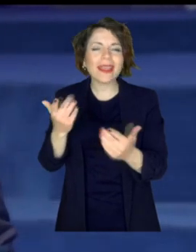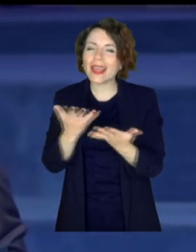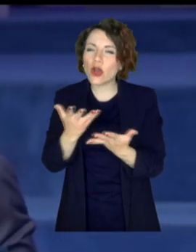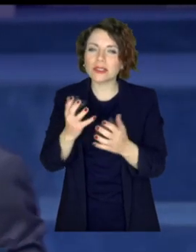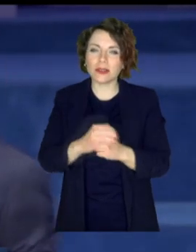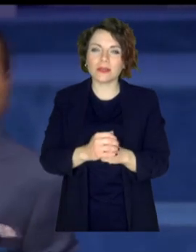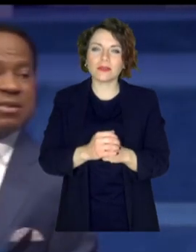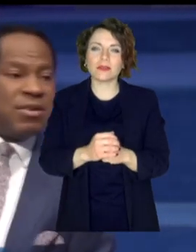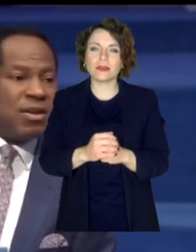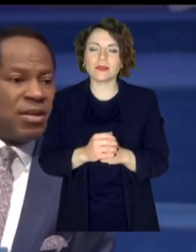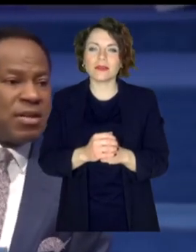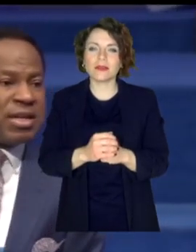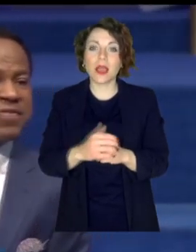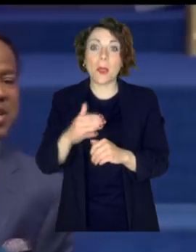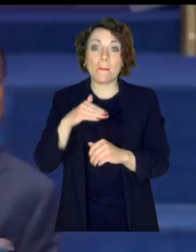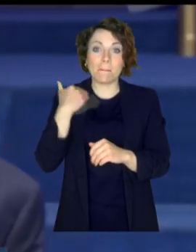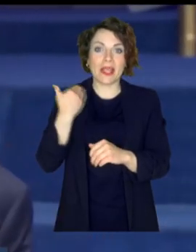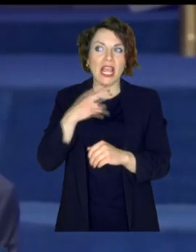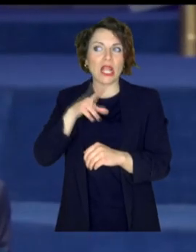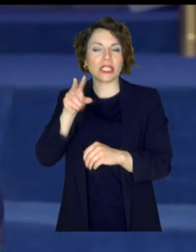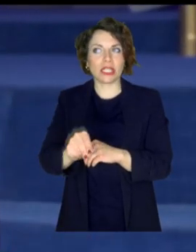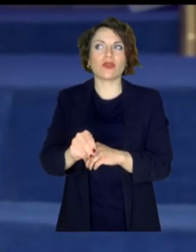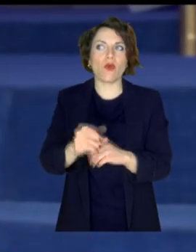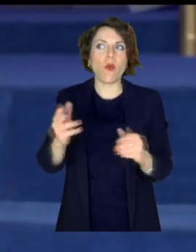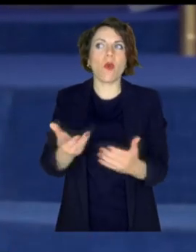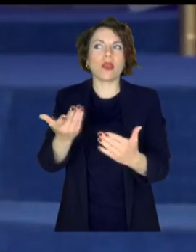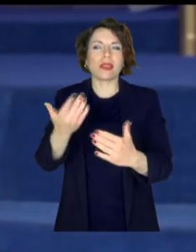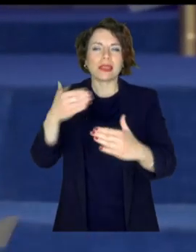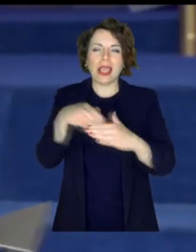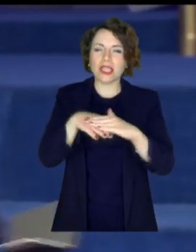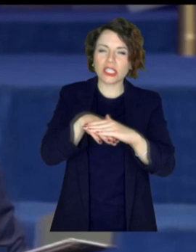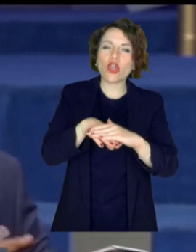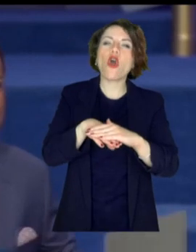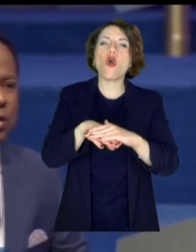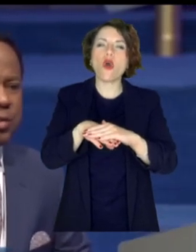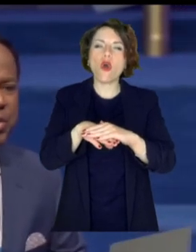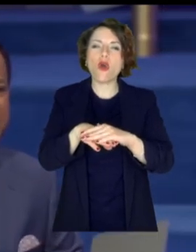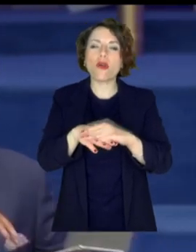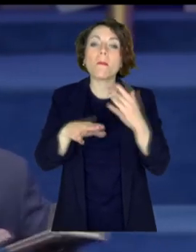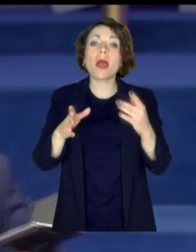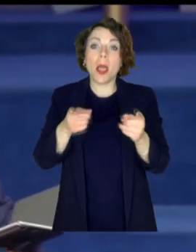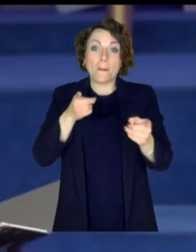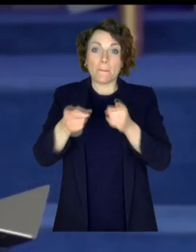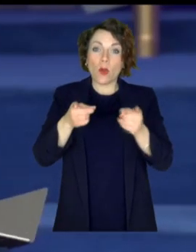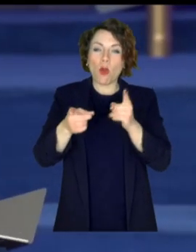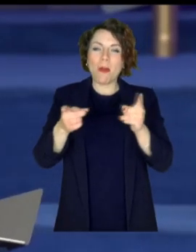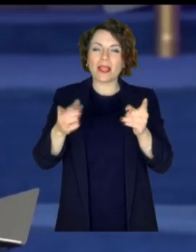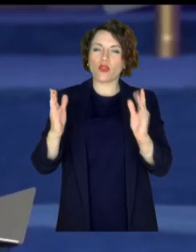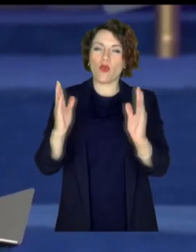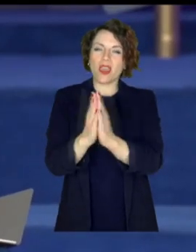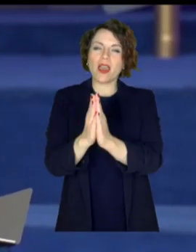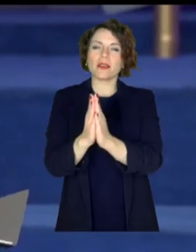era ciò che Paolo ha detto che era nascosto da generazioni, ma nei giorni della Chiesa si è